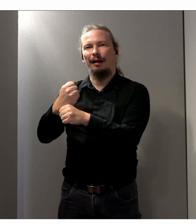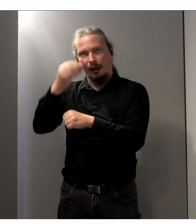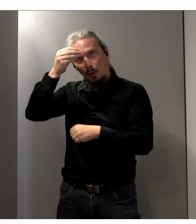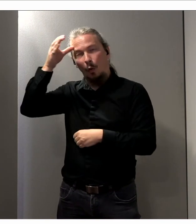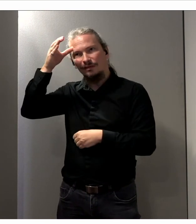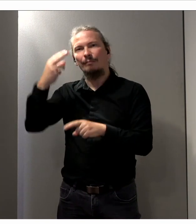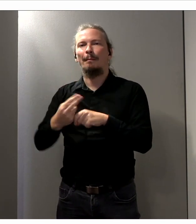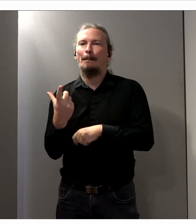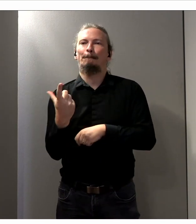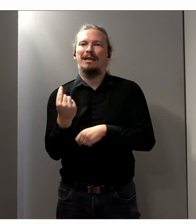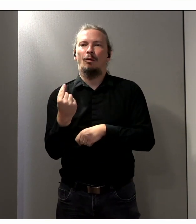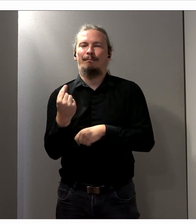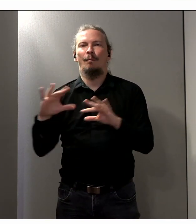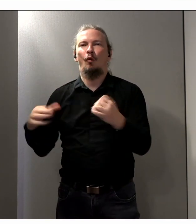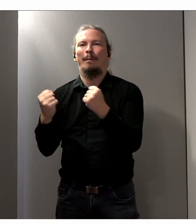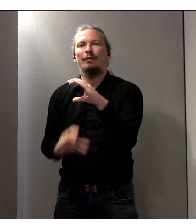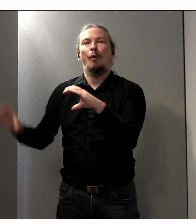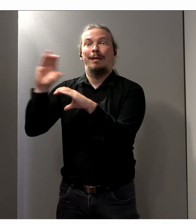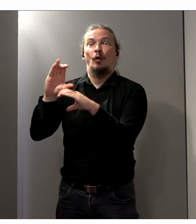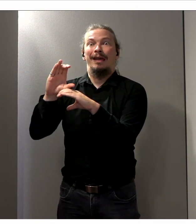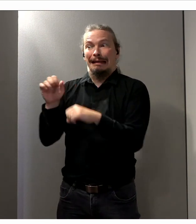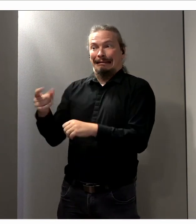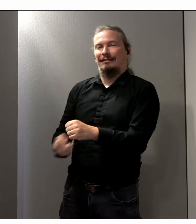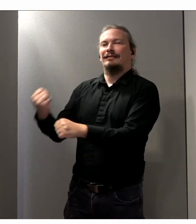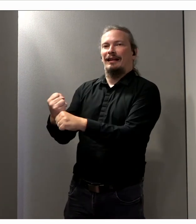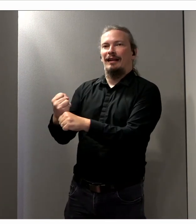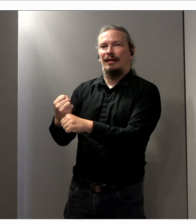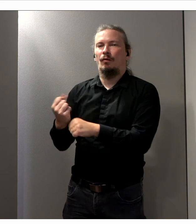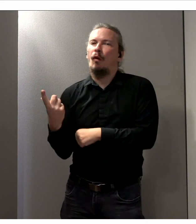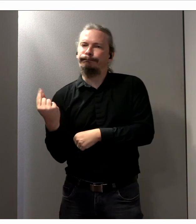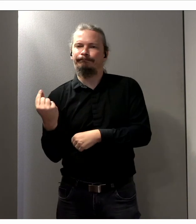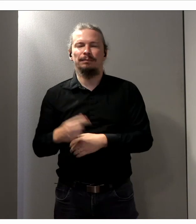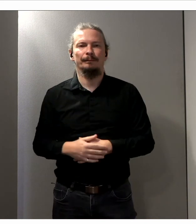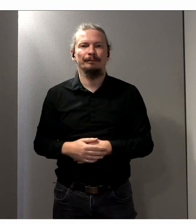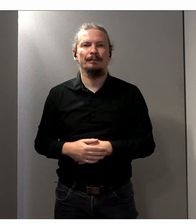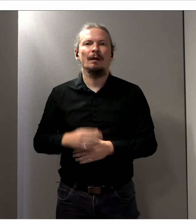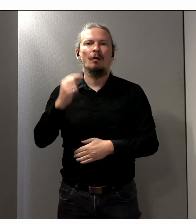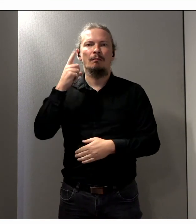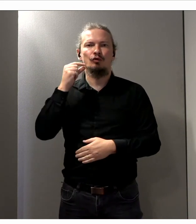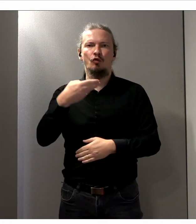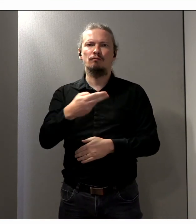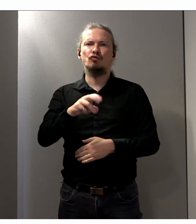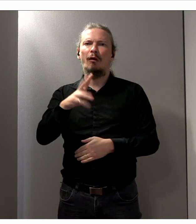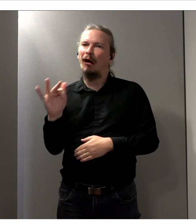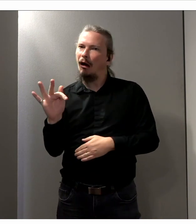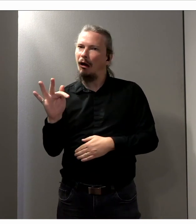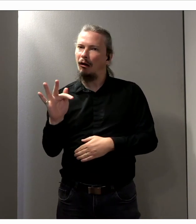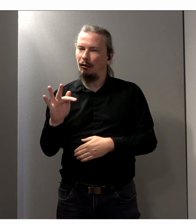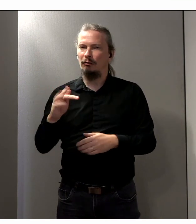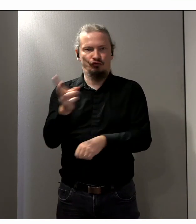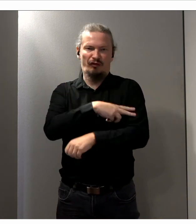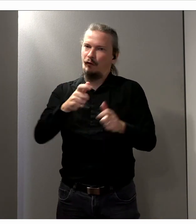concept binôme de travail à compétences complémentaires, ou duo de compétences. Jean-Philippe Murat, chef